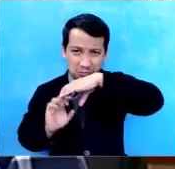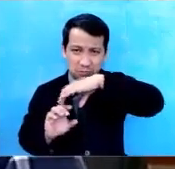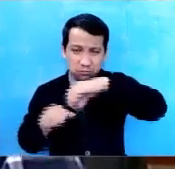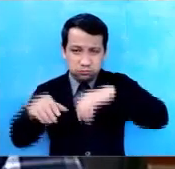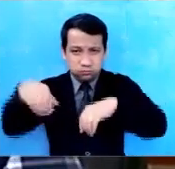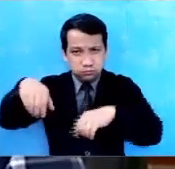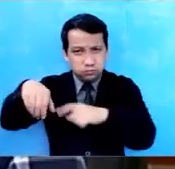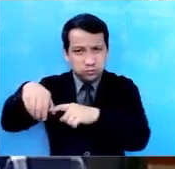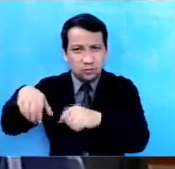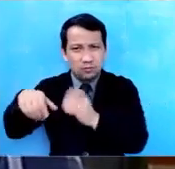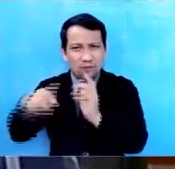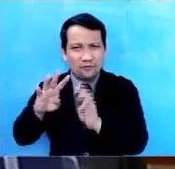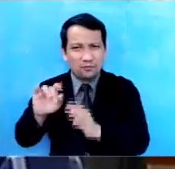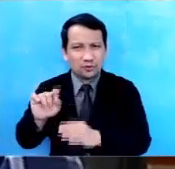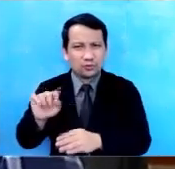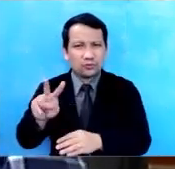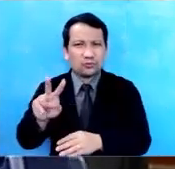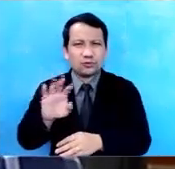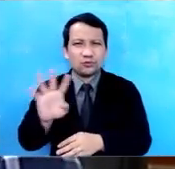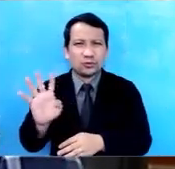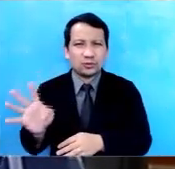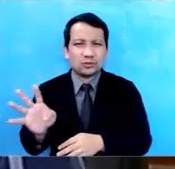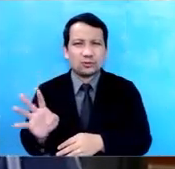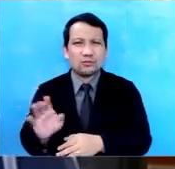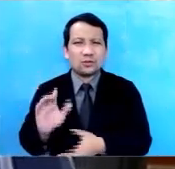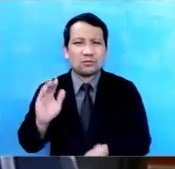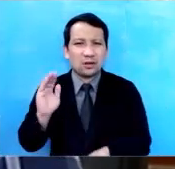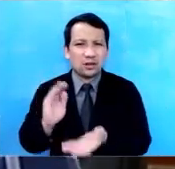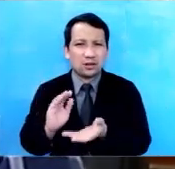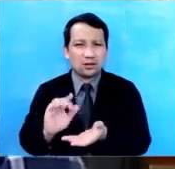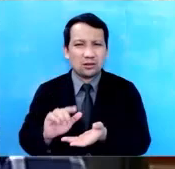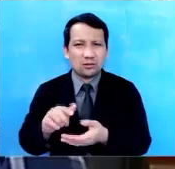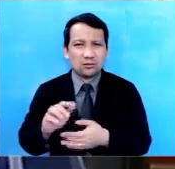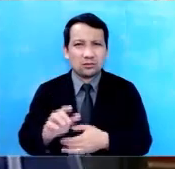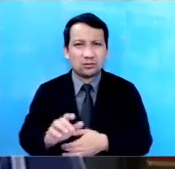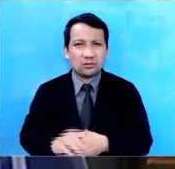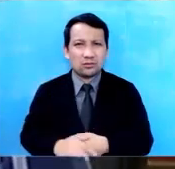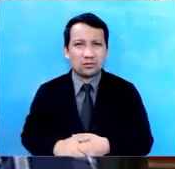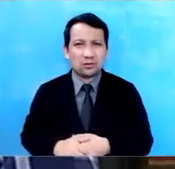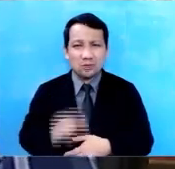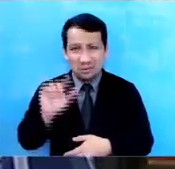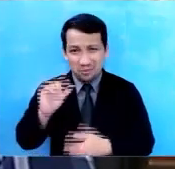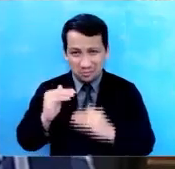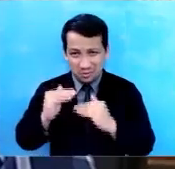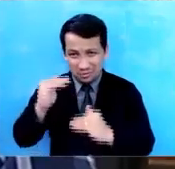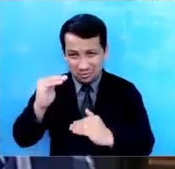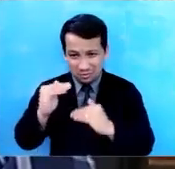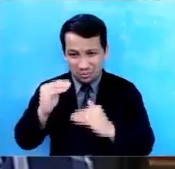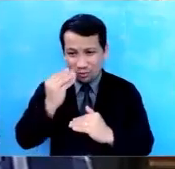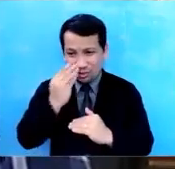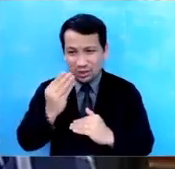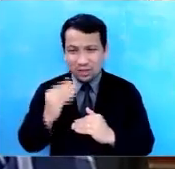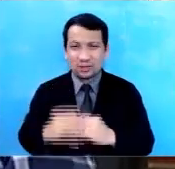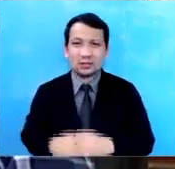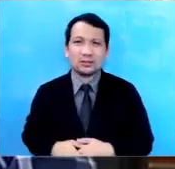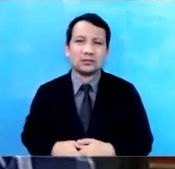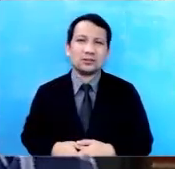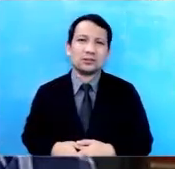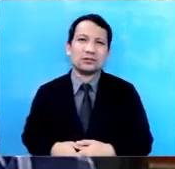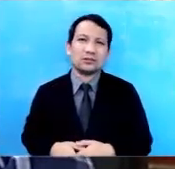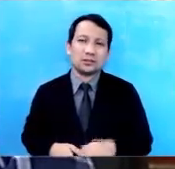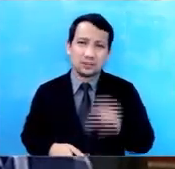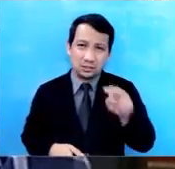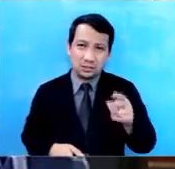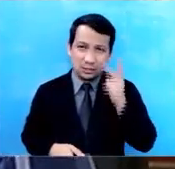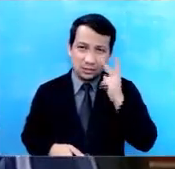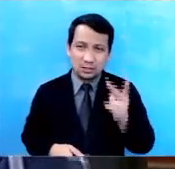0.2, 0.40, ang mababaw. At saka liit lang naman na mga sinkhole. Pati pala yung, nakikita nyo ba ang kwan,